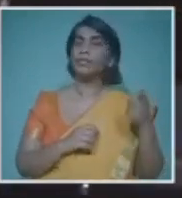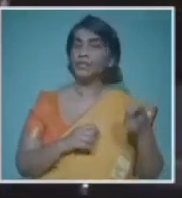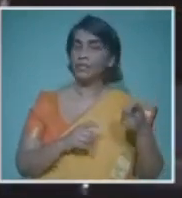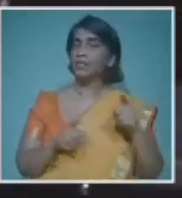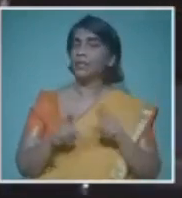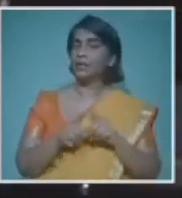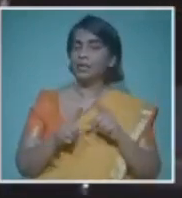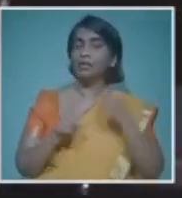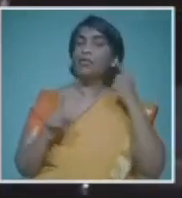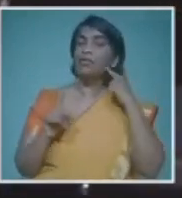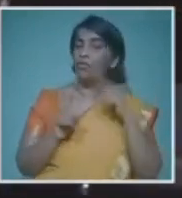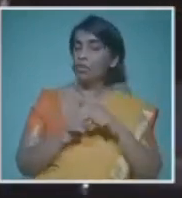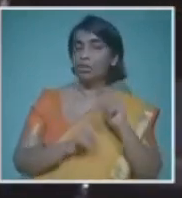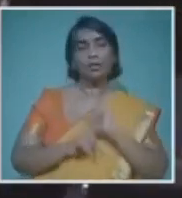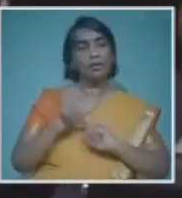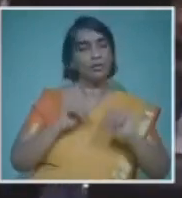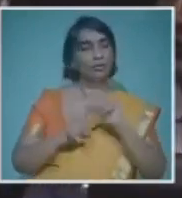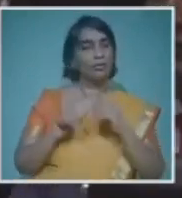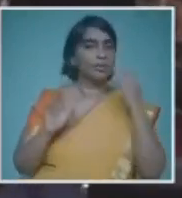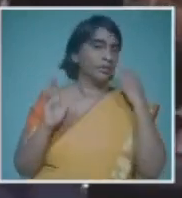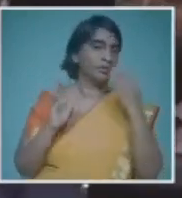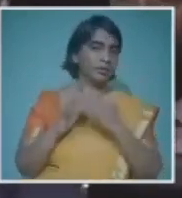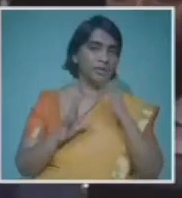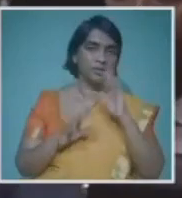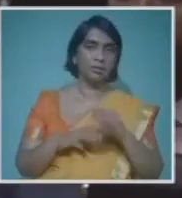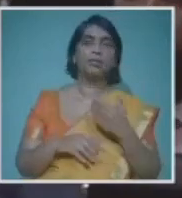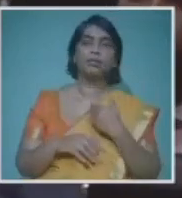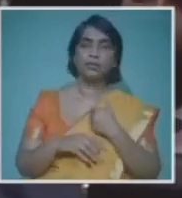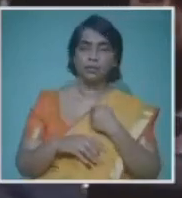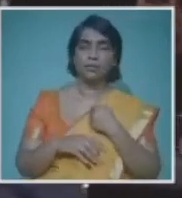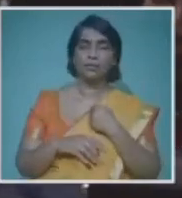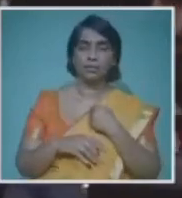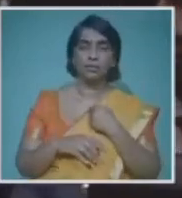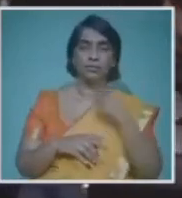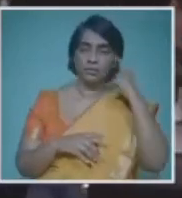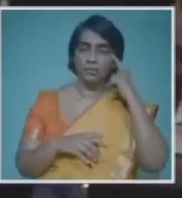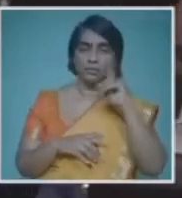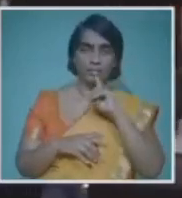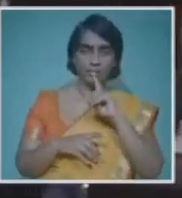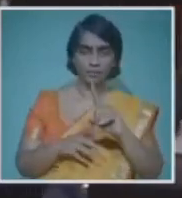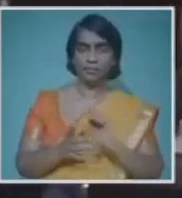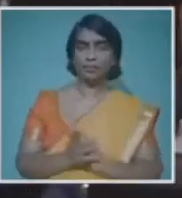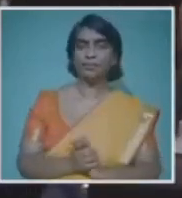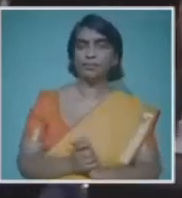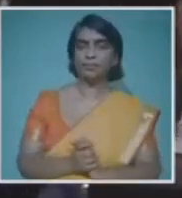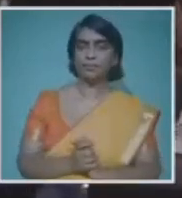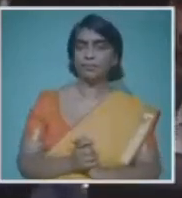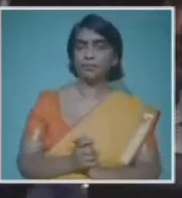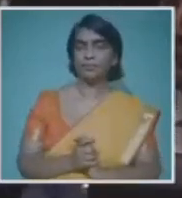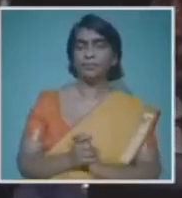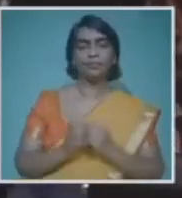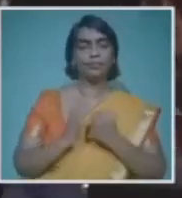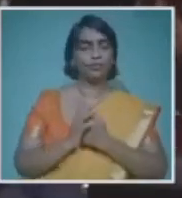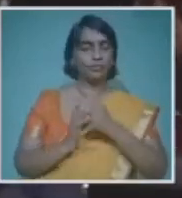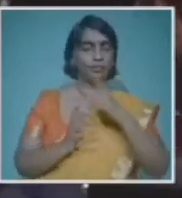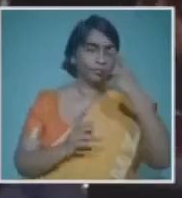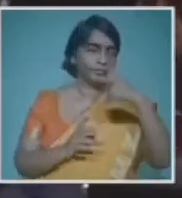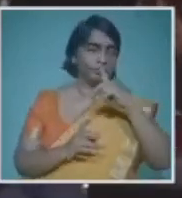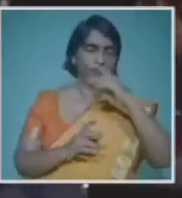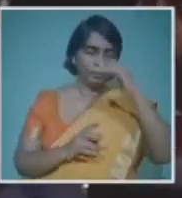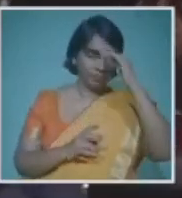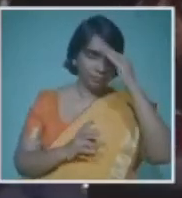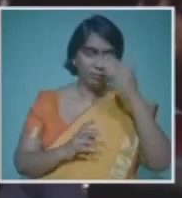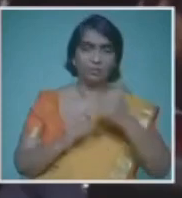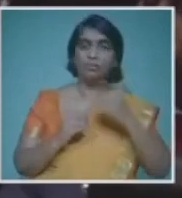නිසා ඒ පිළිබඳව මේ පාර්ලිමේන්තුව අවධානය යොමු කරන්නයි කියන කාරණේ තමයි මම මතක් කරේ. ගරු කතානායක නියෝජ්‍ය